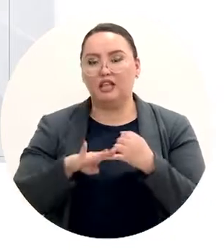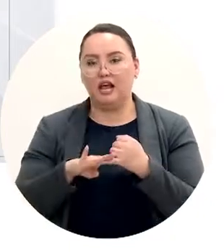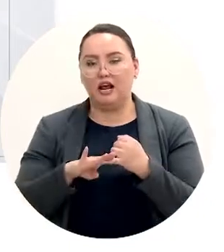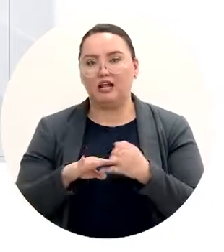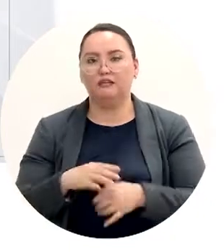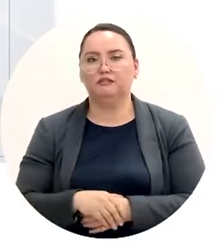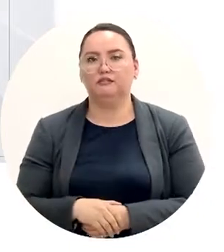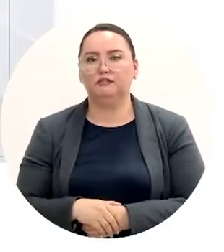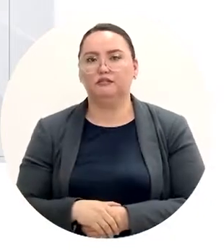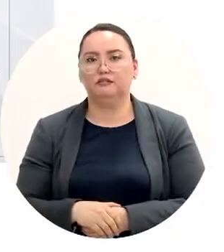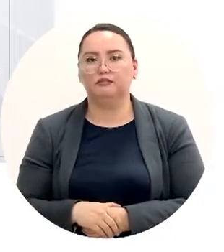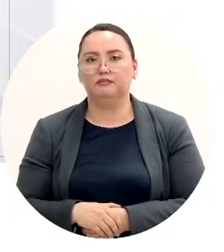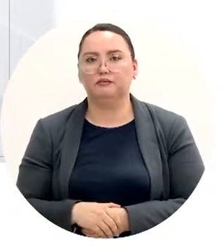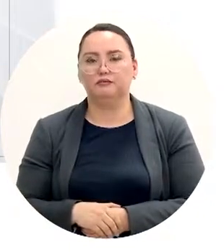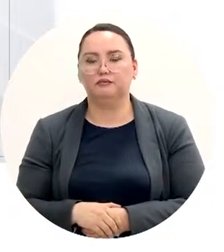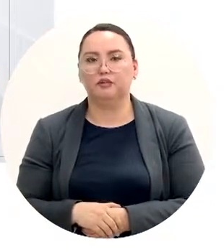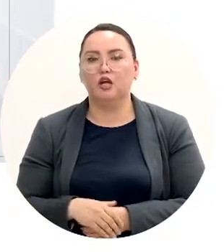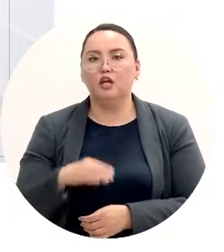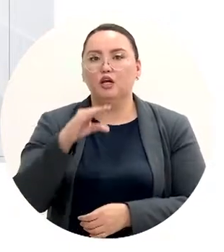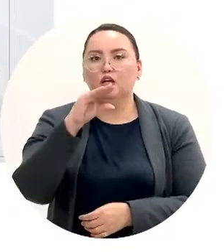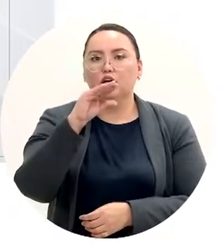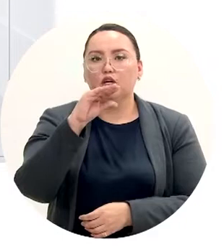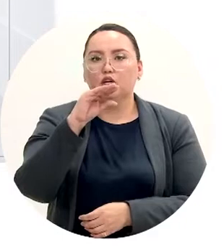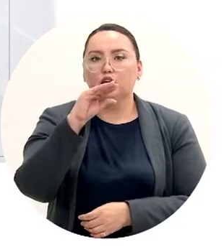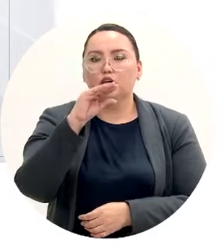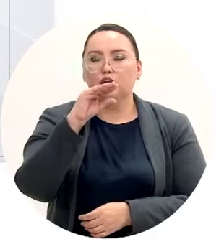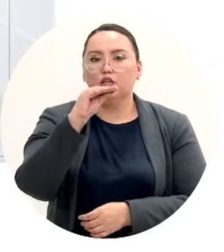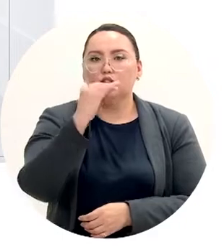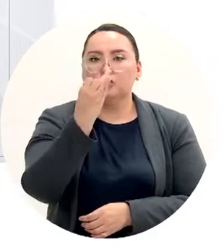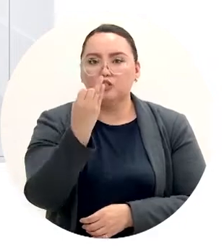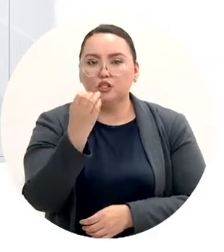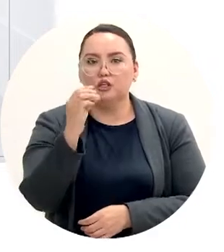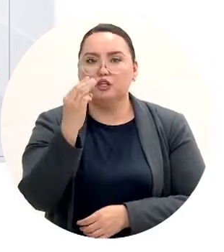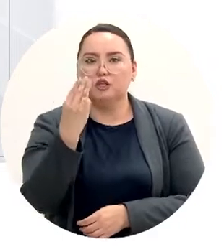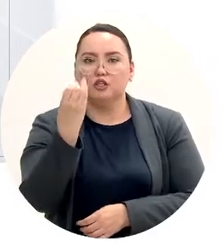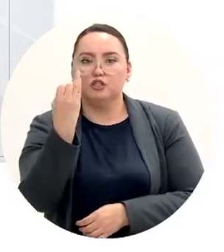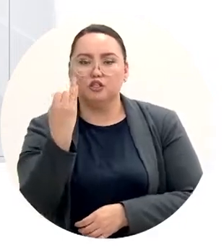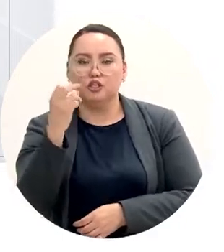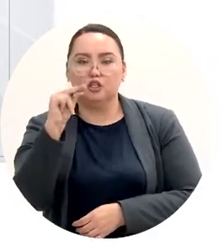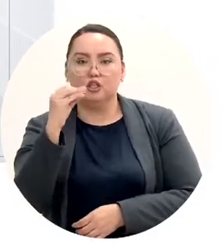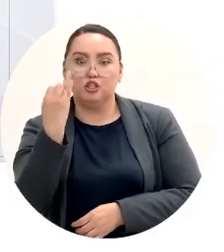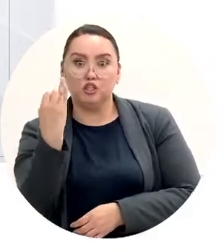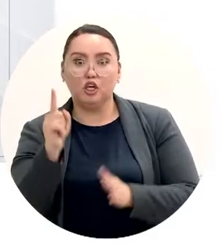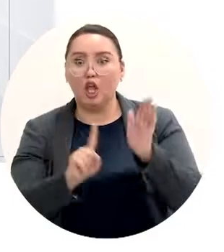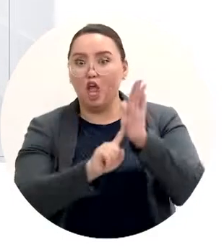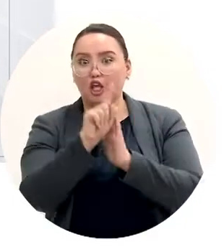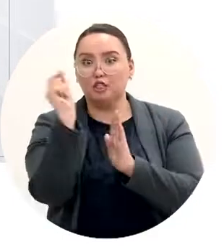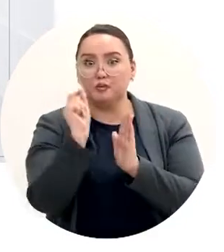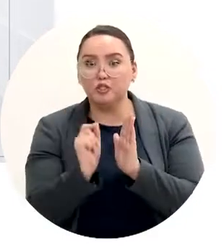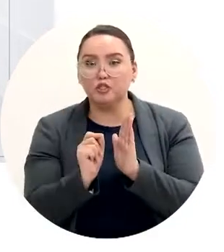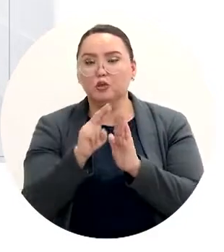Монгол хэлэнд чэ ишийн дараа эгэс бусад их шиг тохиовол тэргүүн үе их төлөв жи чи